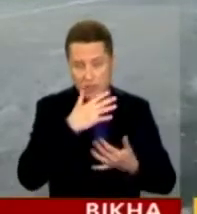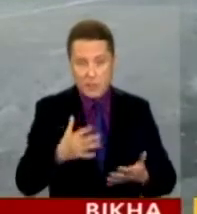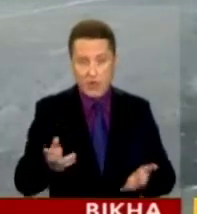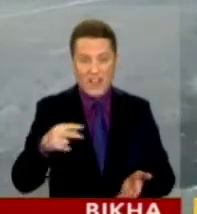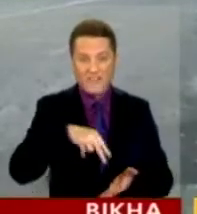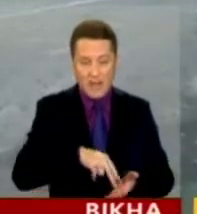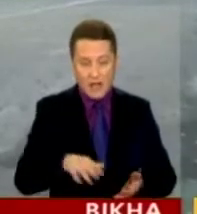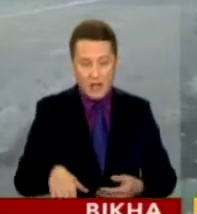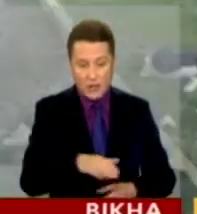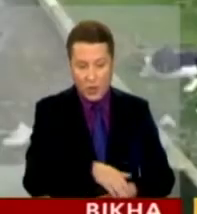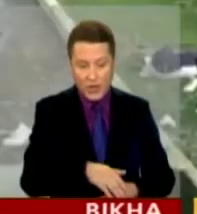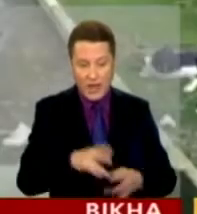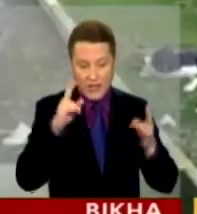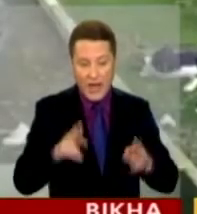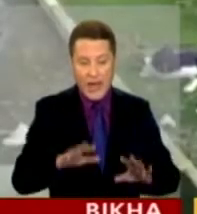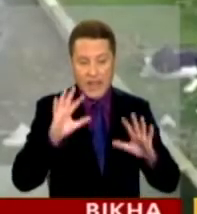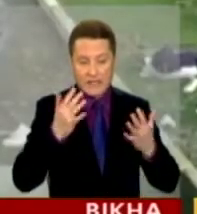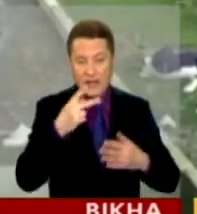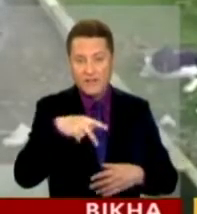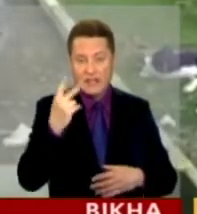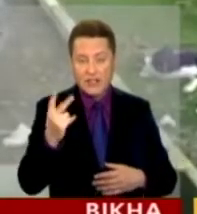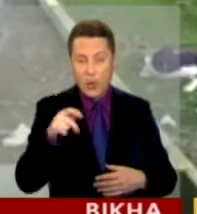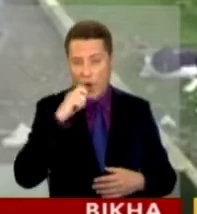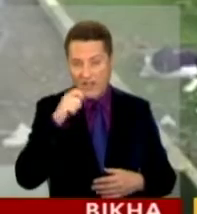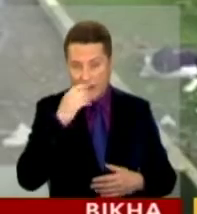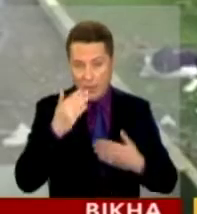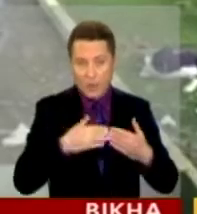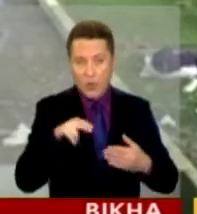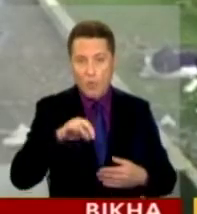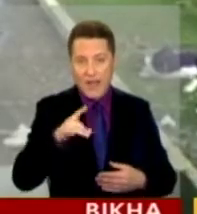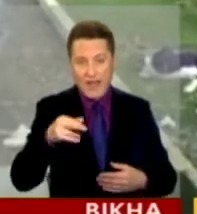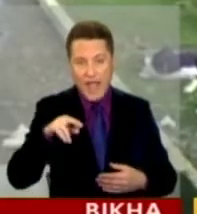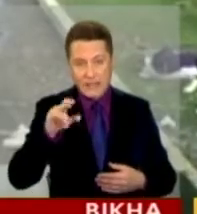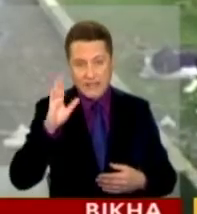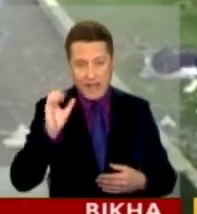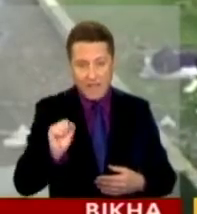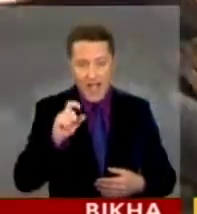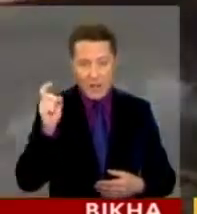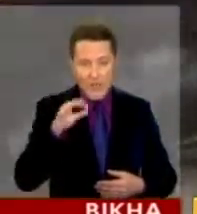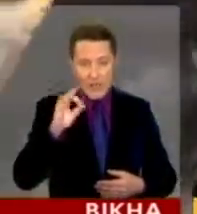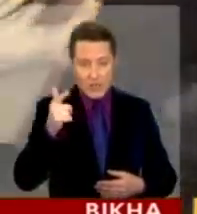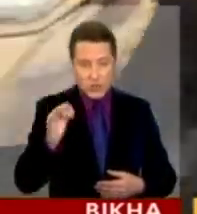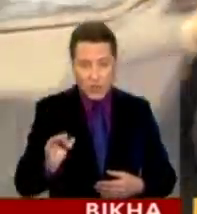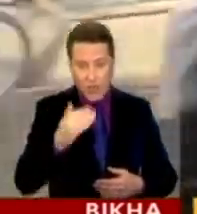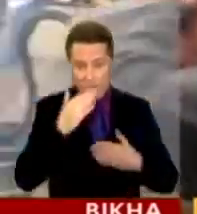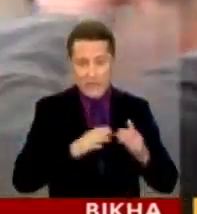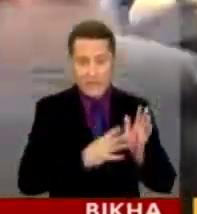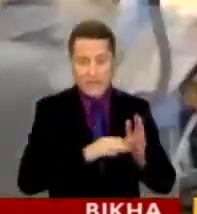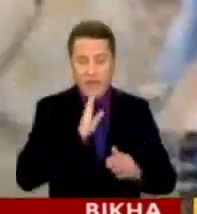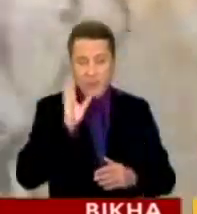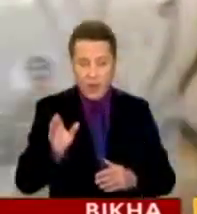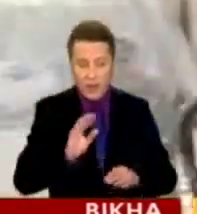на ноги. Нагадаю, трагедія сталася 22 квітня поблизу Переяслава-Хмельницького. Близько 9 ранку в розташованій